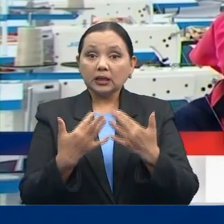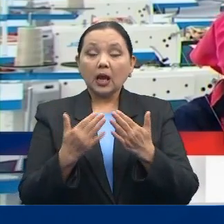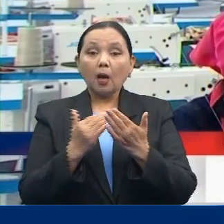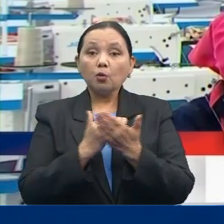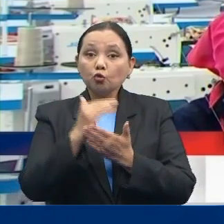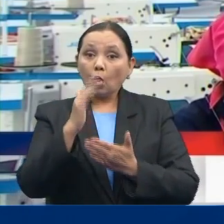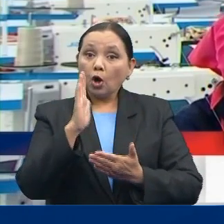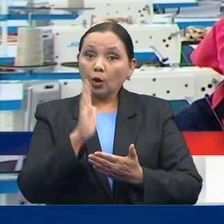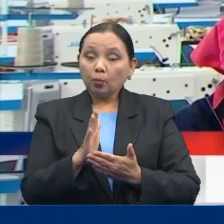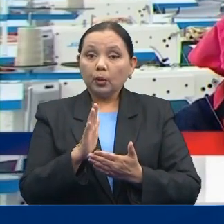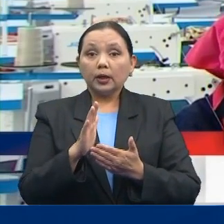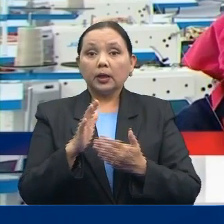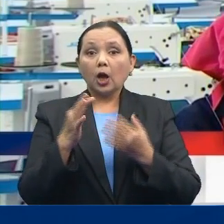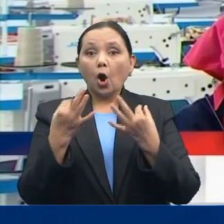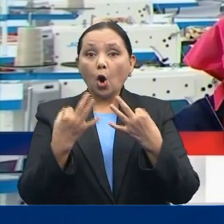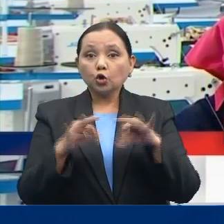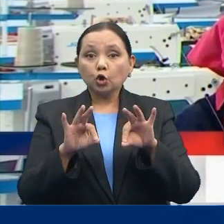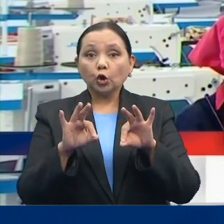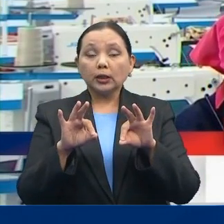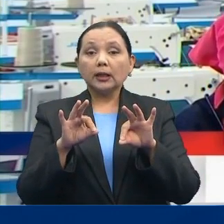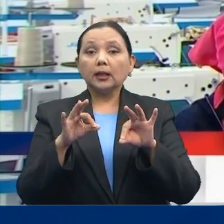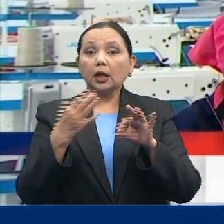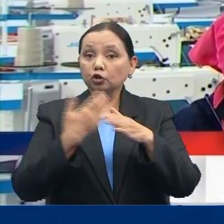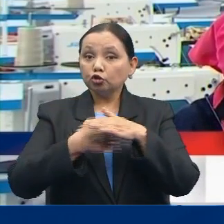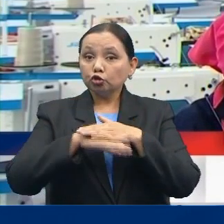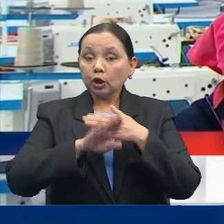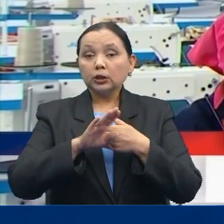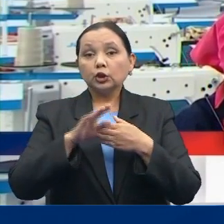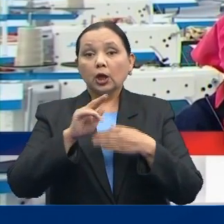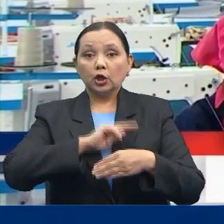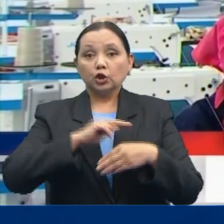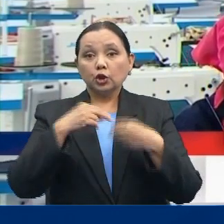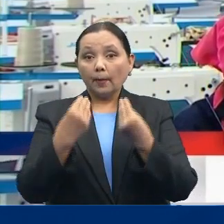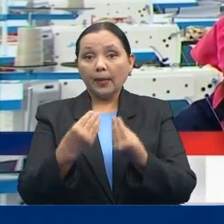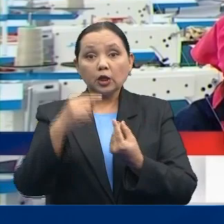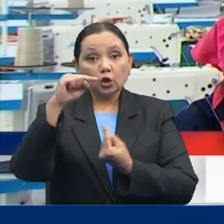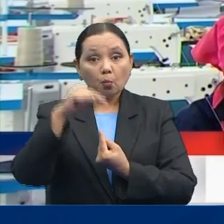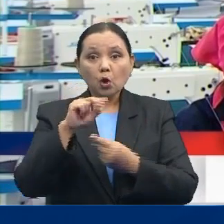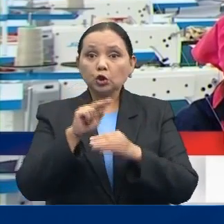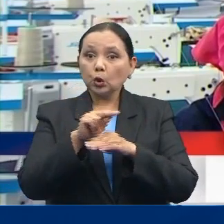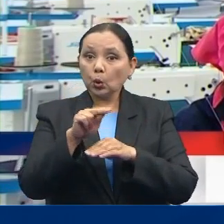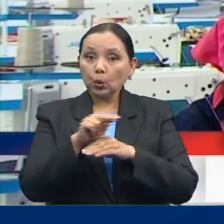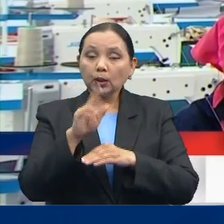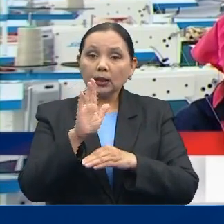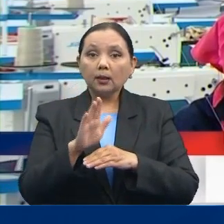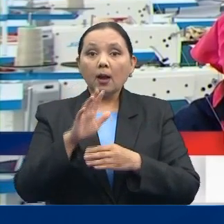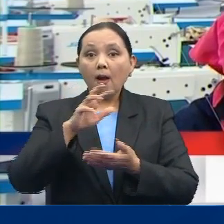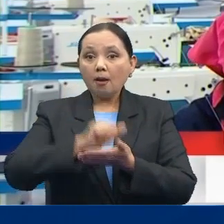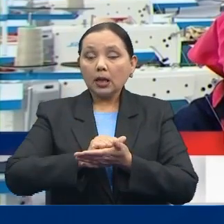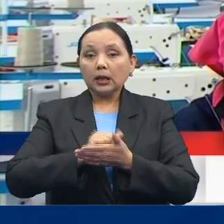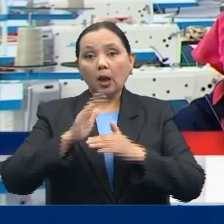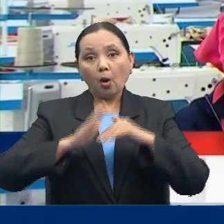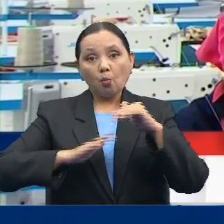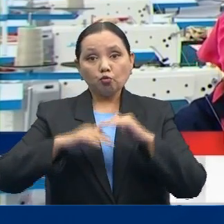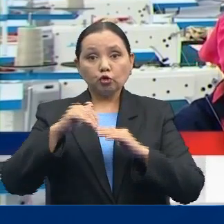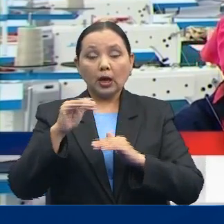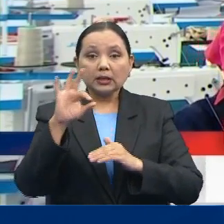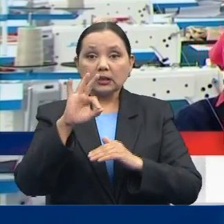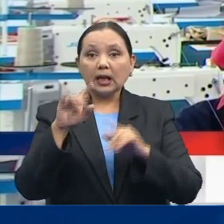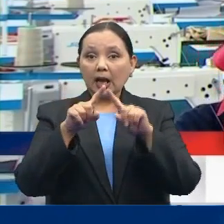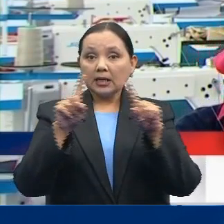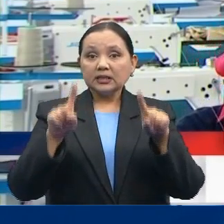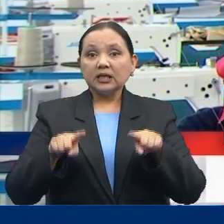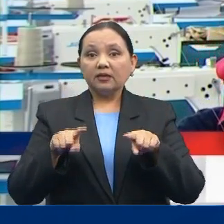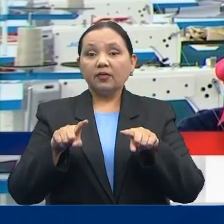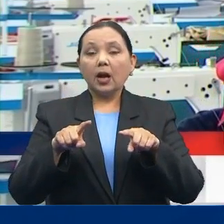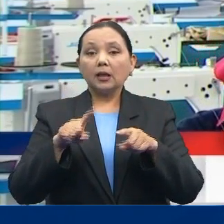bo'lgan, ozodlikka chiqqach ish beruvchi talabiga mos kasb hunarga o'qitilib, egallagan mutaxassisligi bo'yicha sertifikatlarga